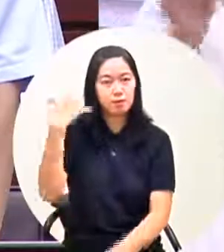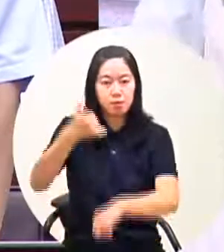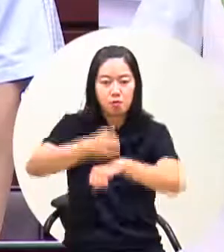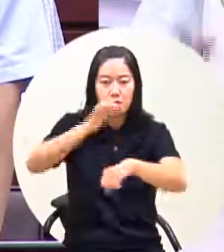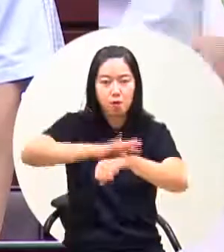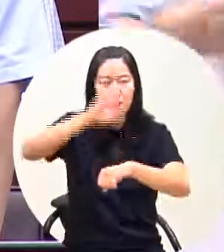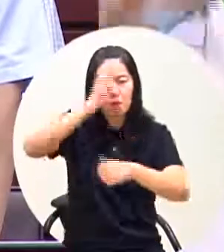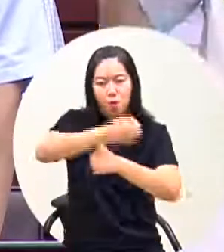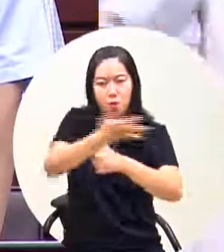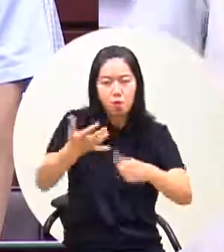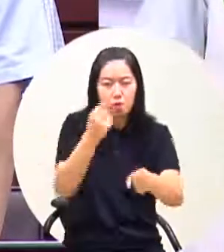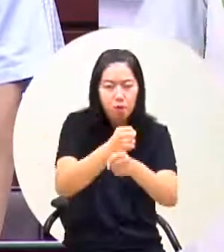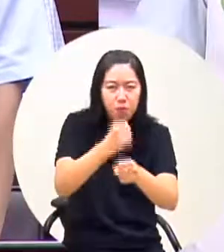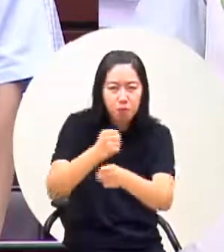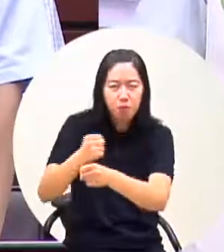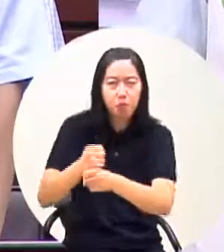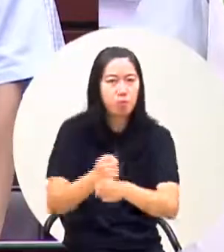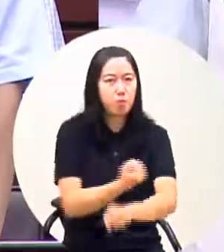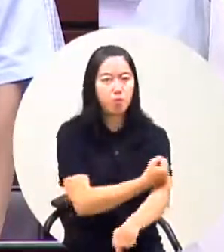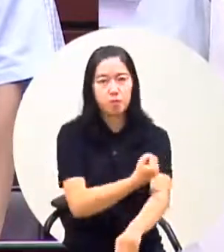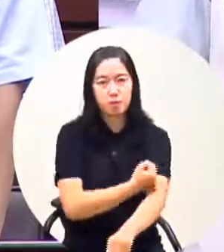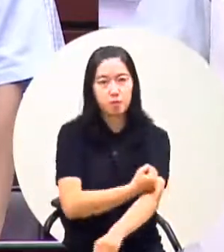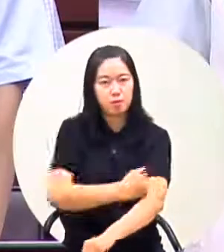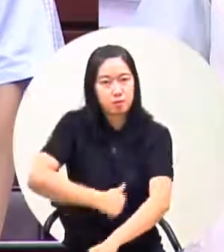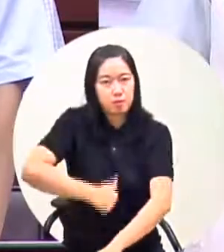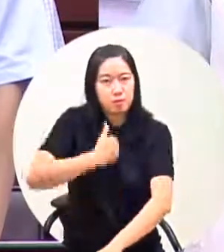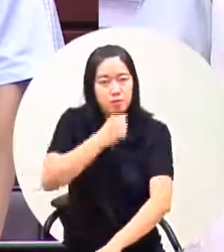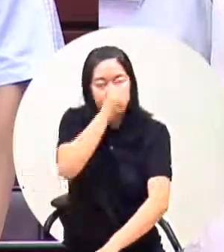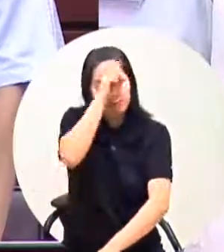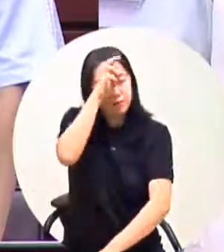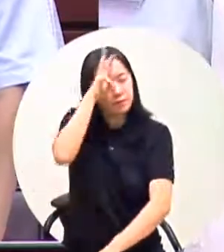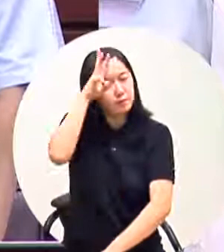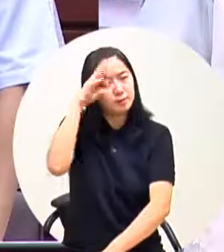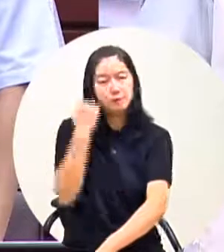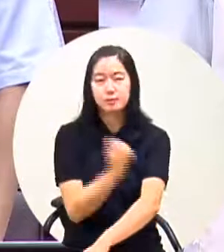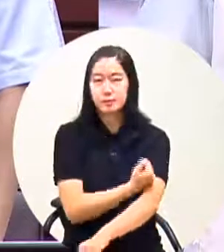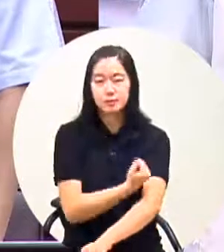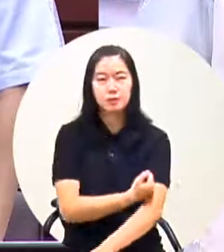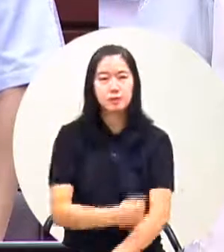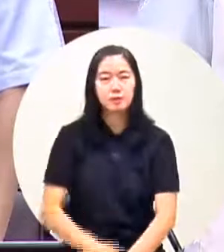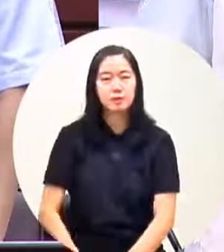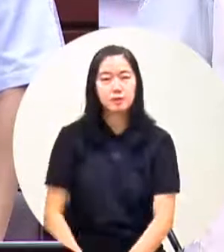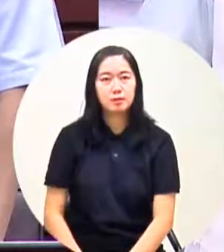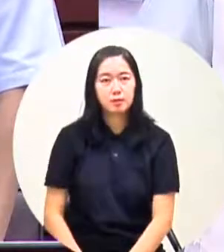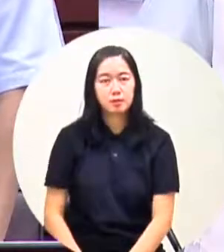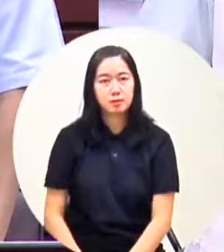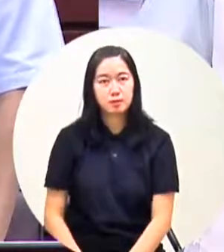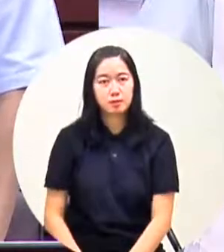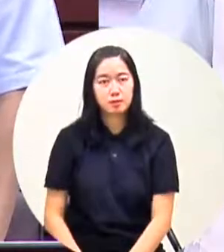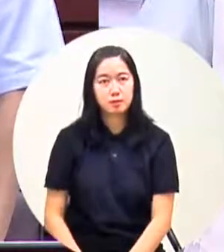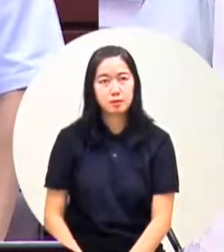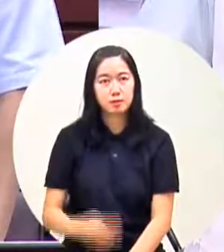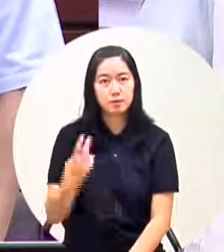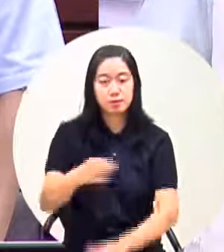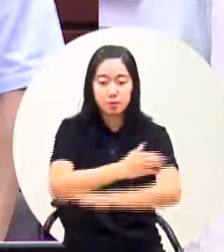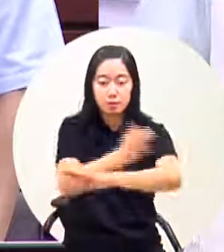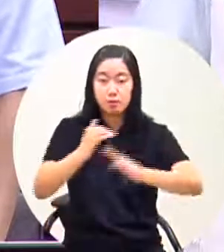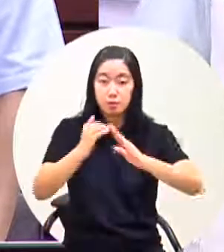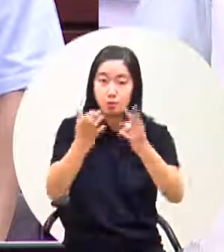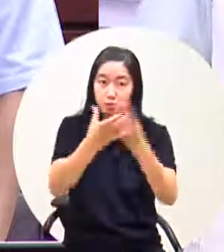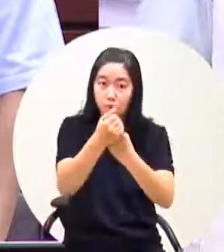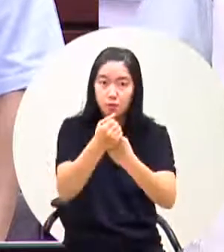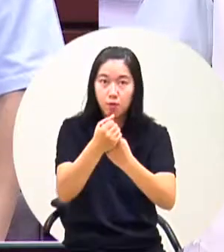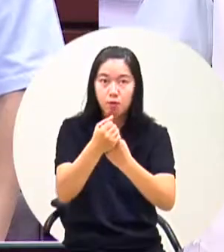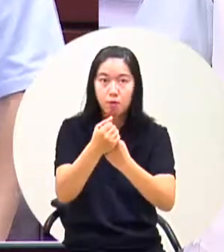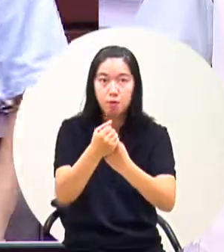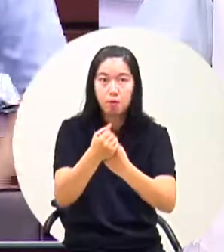辛苦诶，即卖是真正是足侪代志拢得爱做啦吼。啊，县市合并伊诶时阵啦，